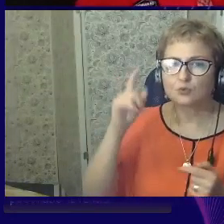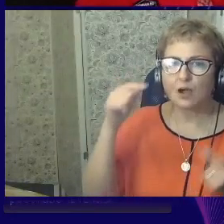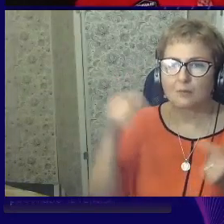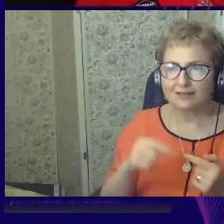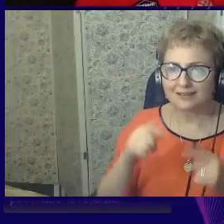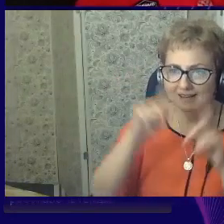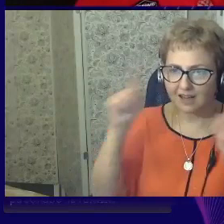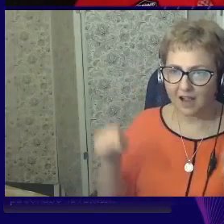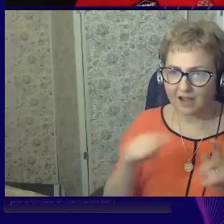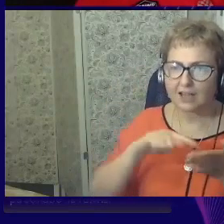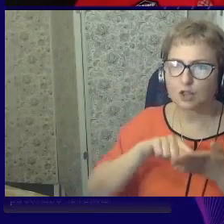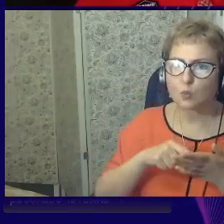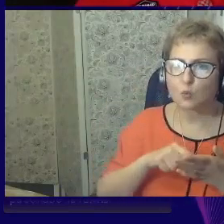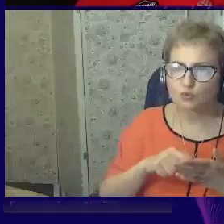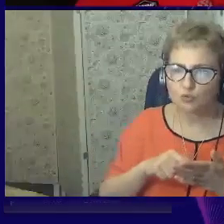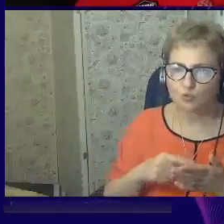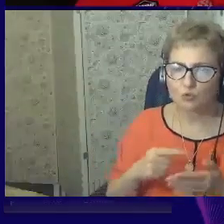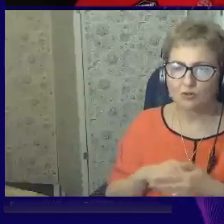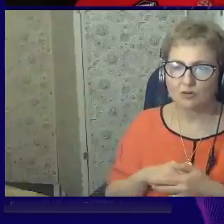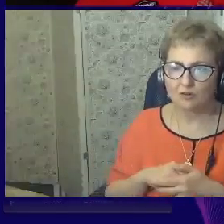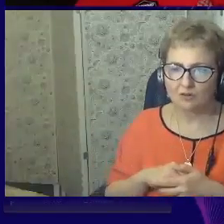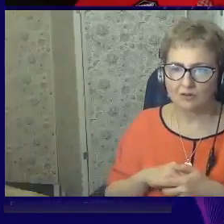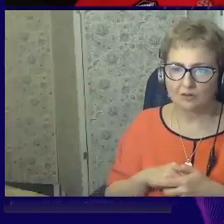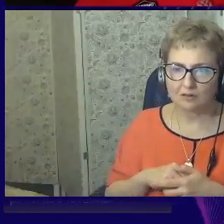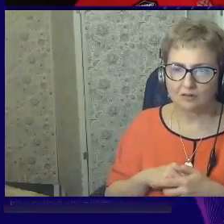определить на карте точку,